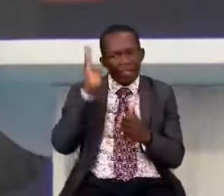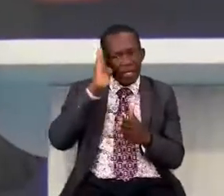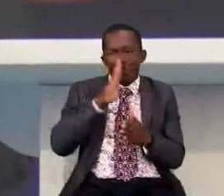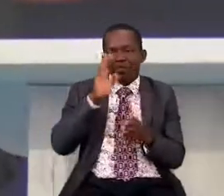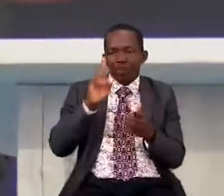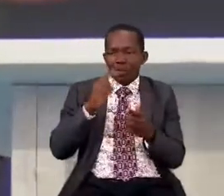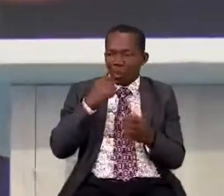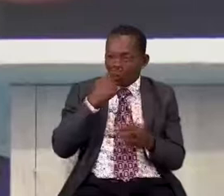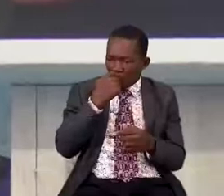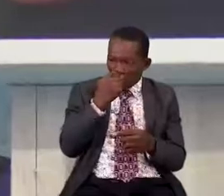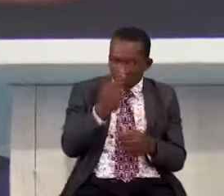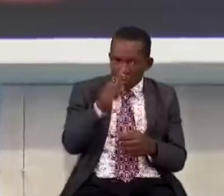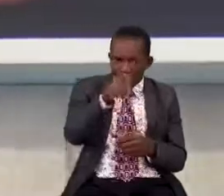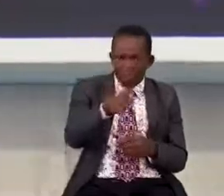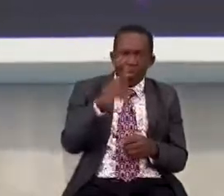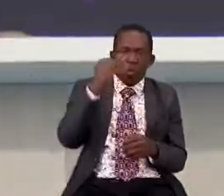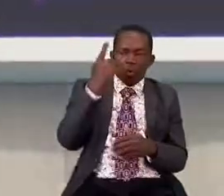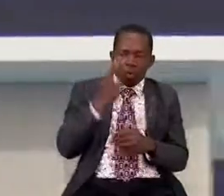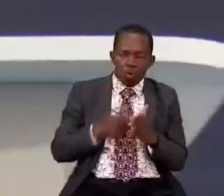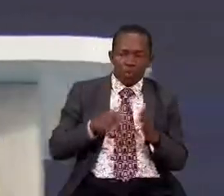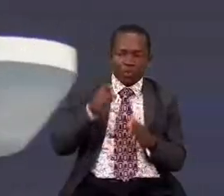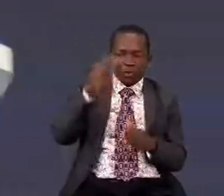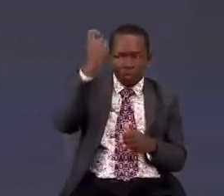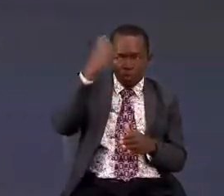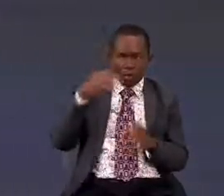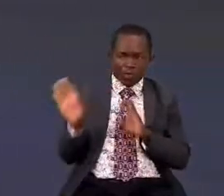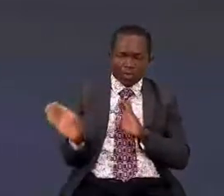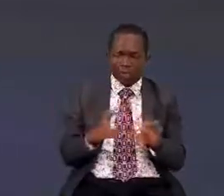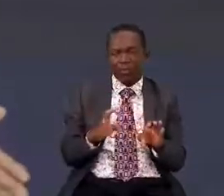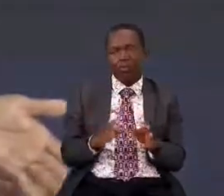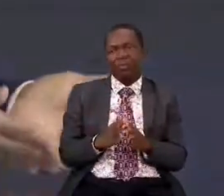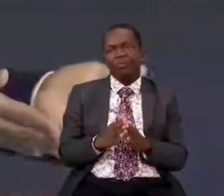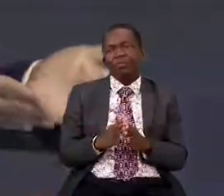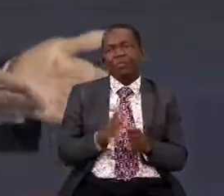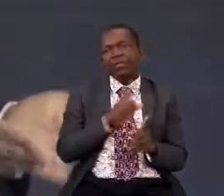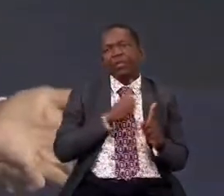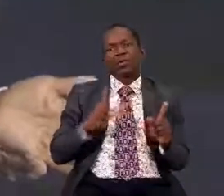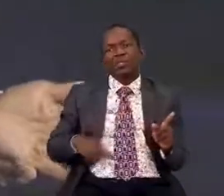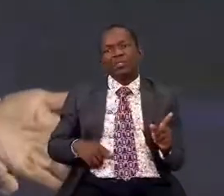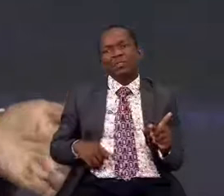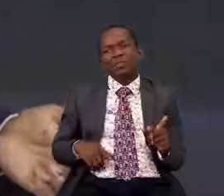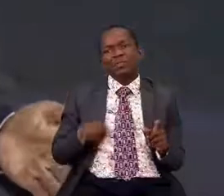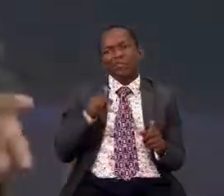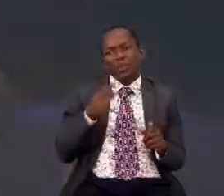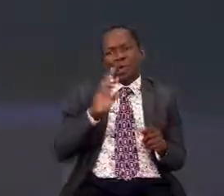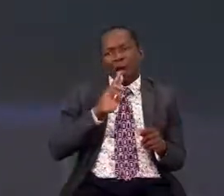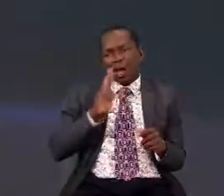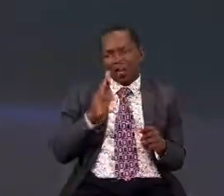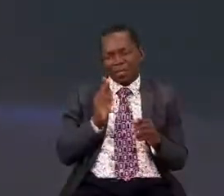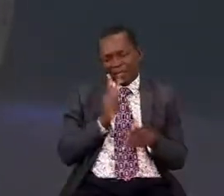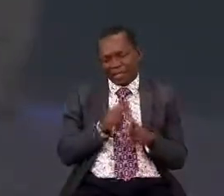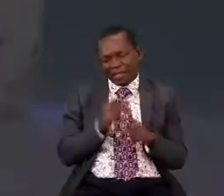Seigneur, tu me mets en suspension, hein? Je veux connaître maintenant. Je veux voir